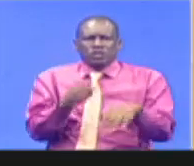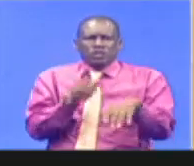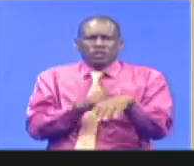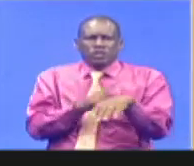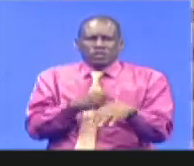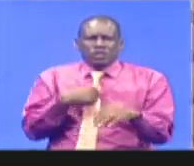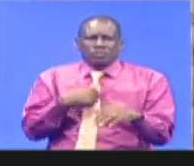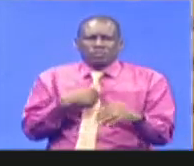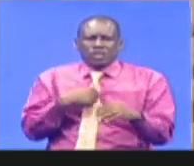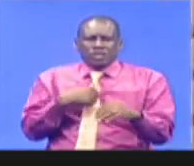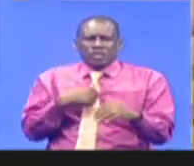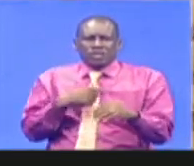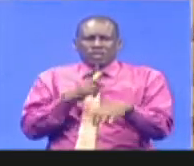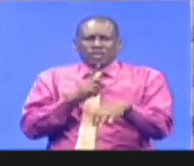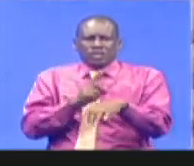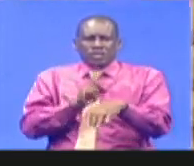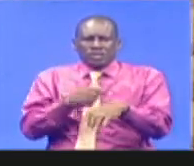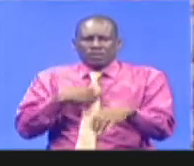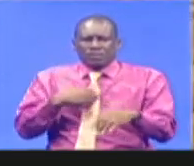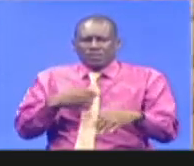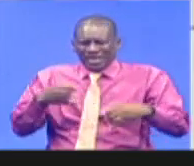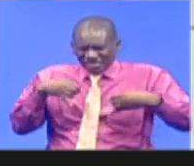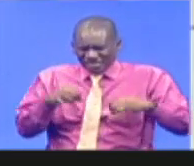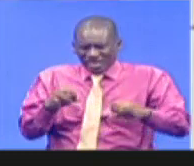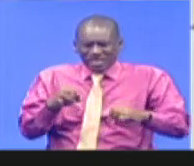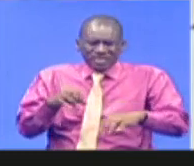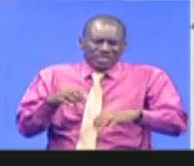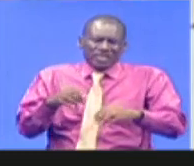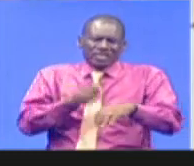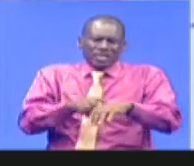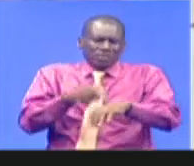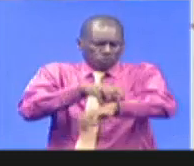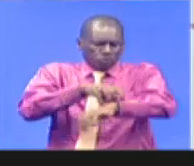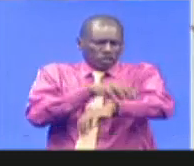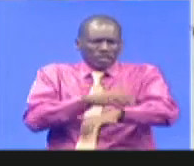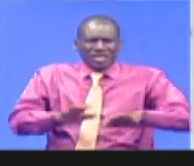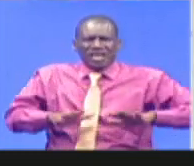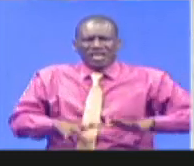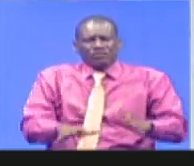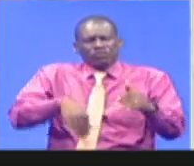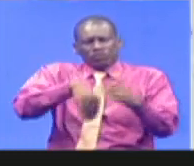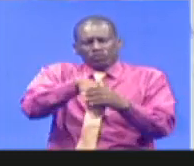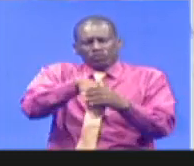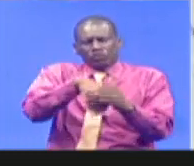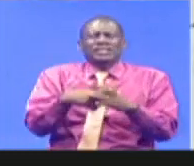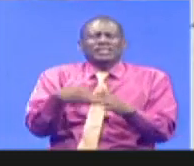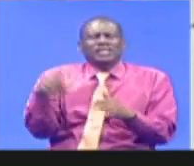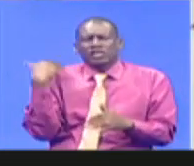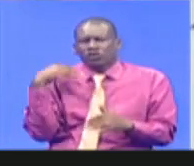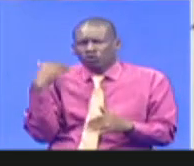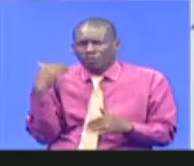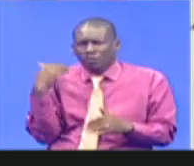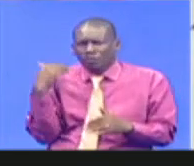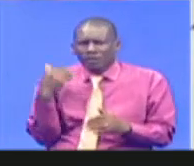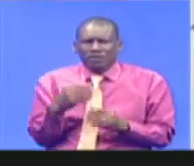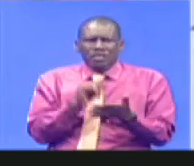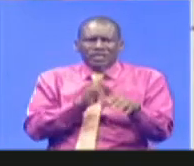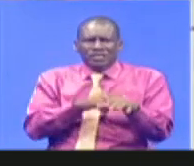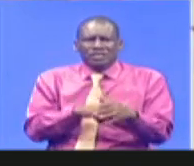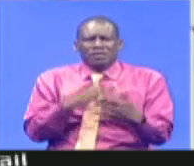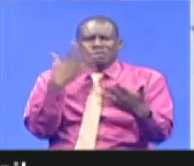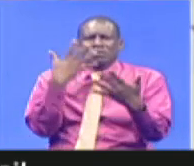Nilipopata jeraha kuweka mpira kando kidogo, kuingilia mambo ya crime, hapo ndio mlango ya jela